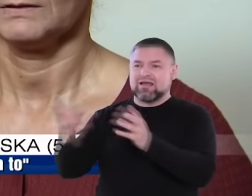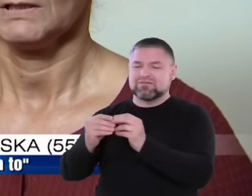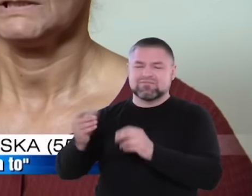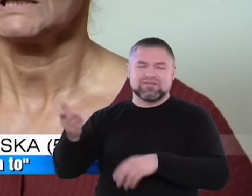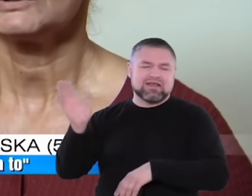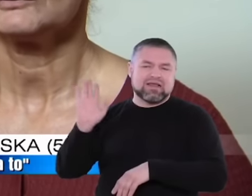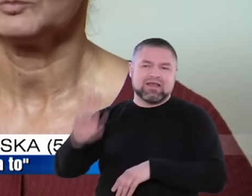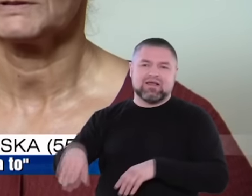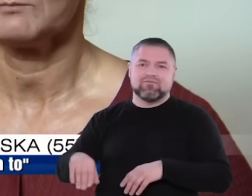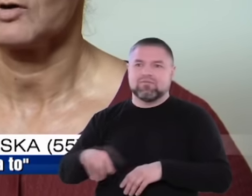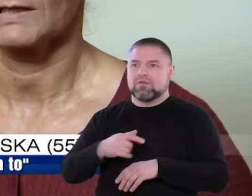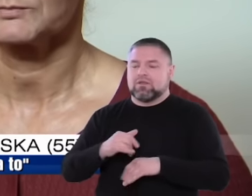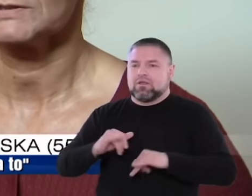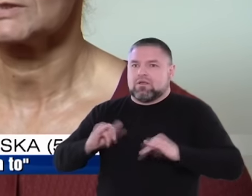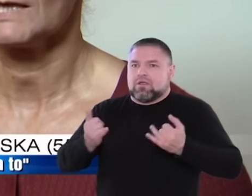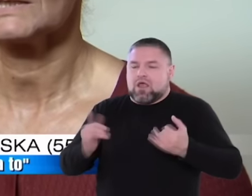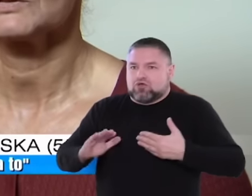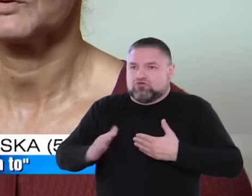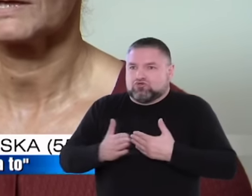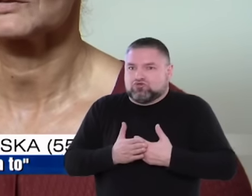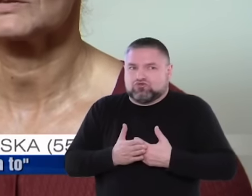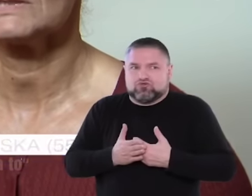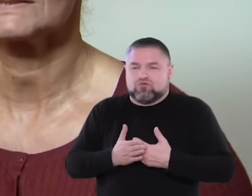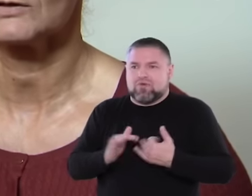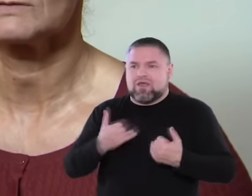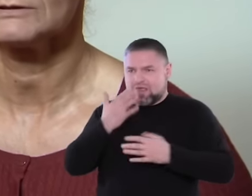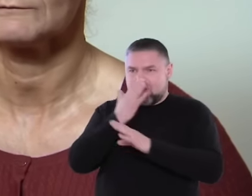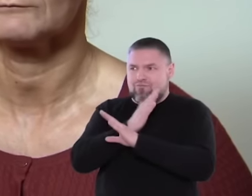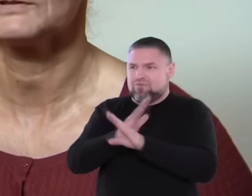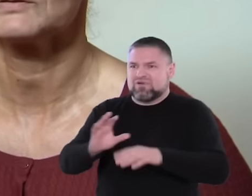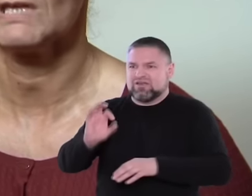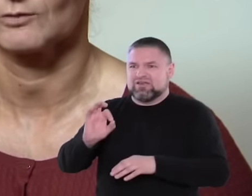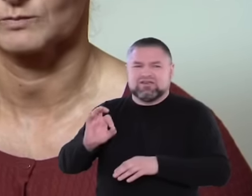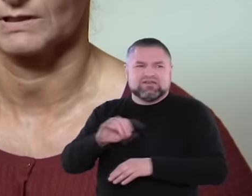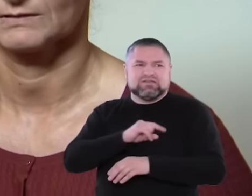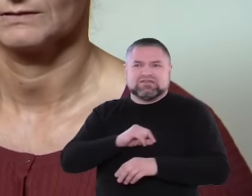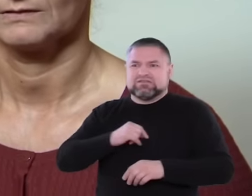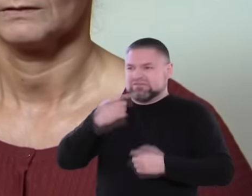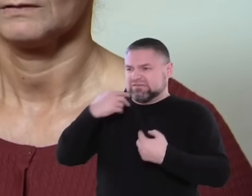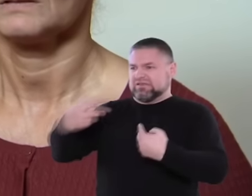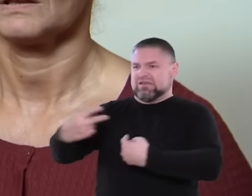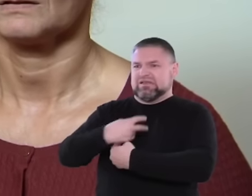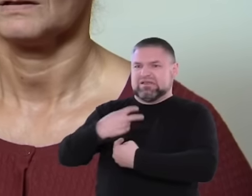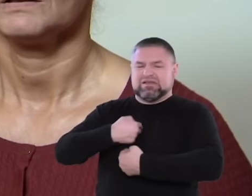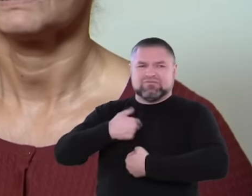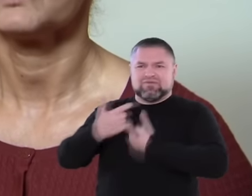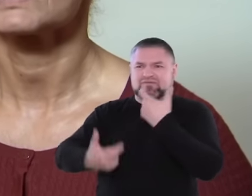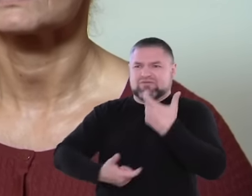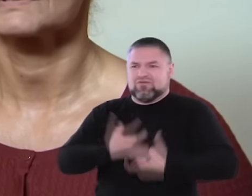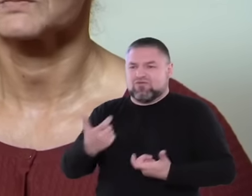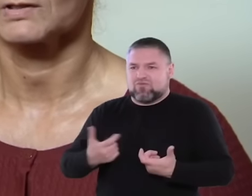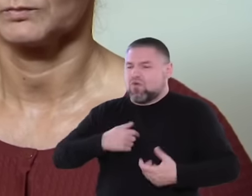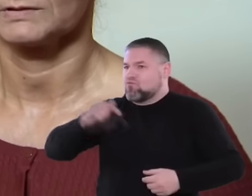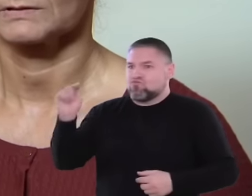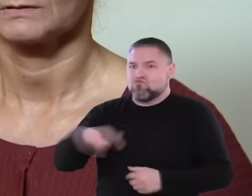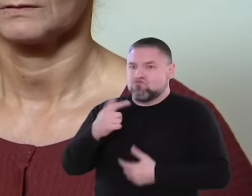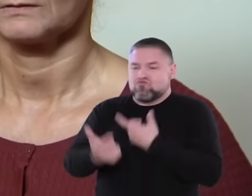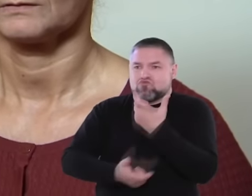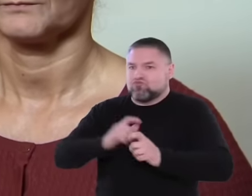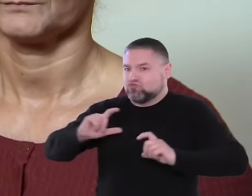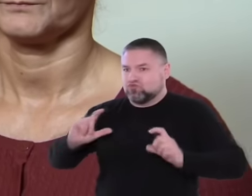prawda. Jaki ślub na Boga? Przecież jak ja się pokażę rodzinie z taką synową? Wyśmieją mnie. Nie, ja muszę coś z tym